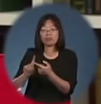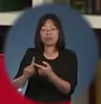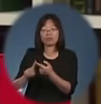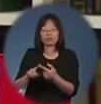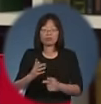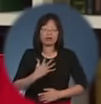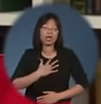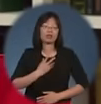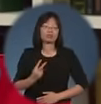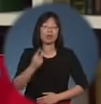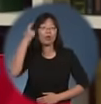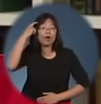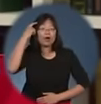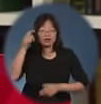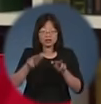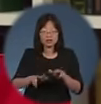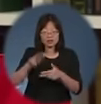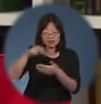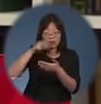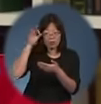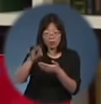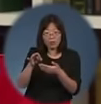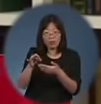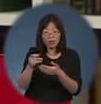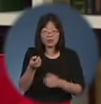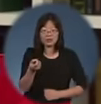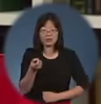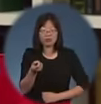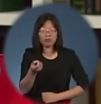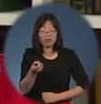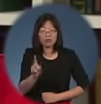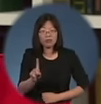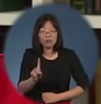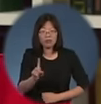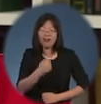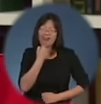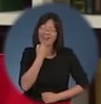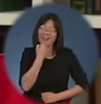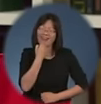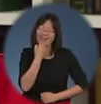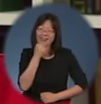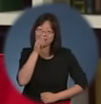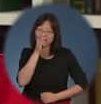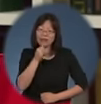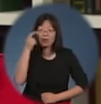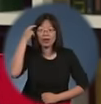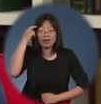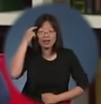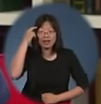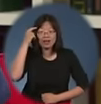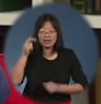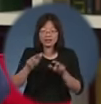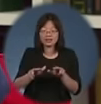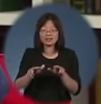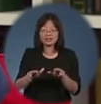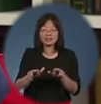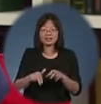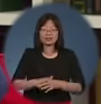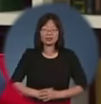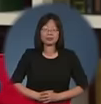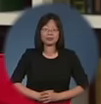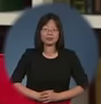일부러 그 지금 읽어 보니까 자금 저 웃음이 나는 경우가 있어요 왜요 어 지금은